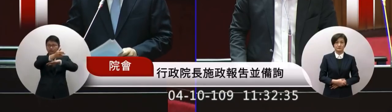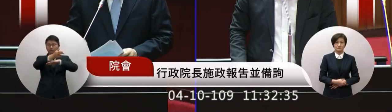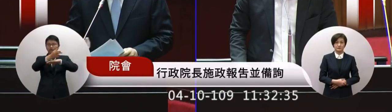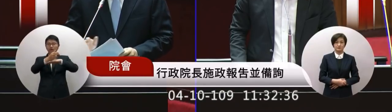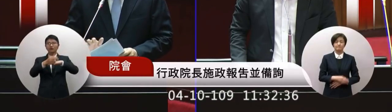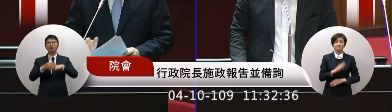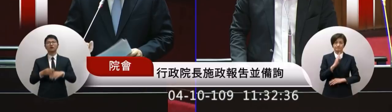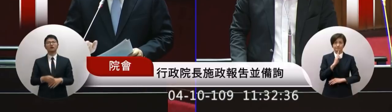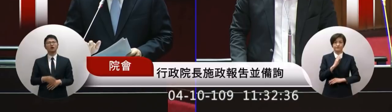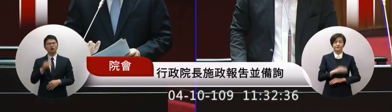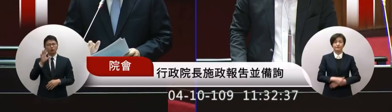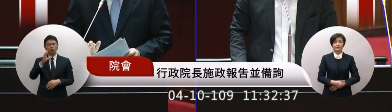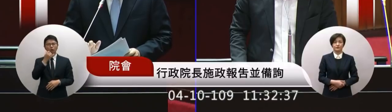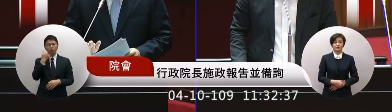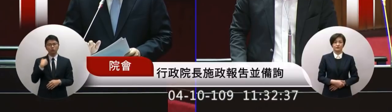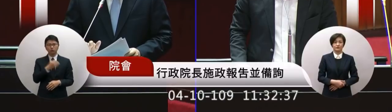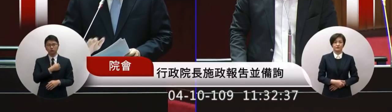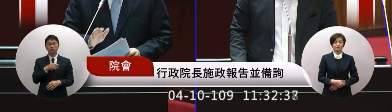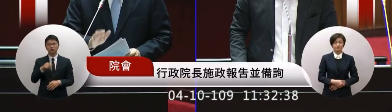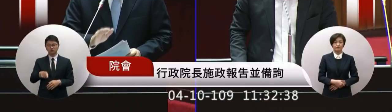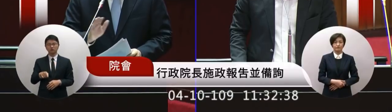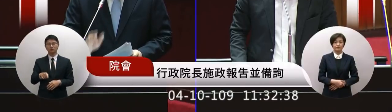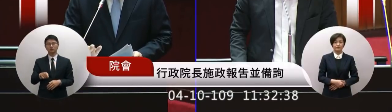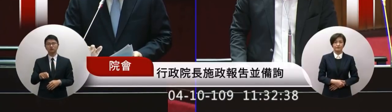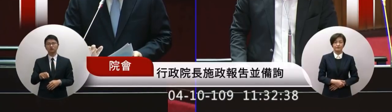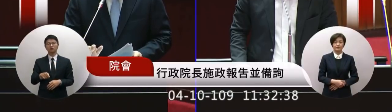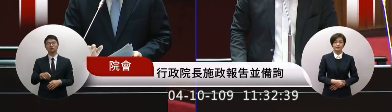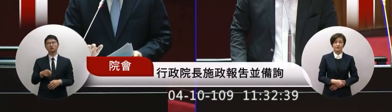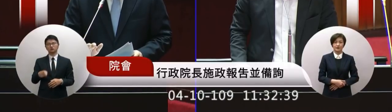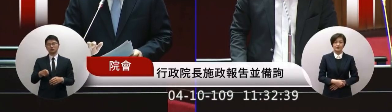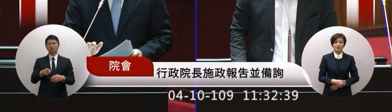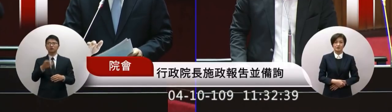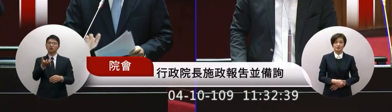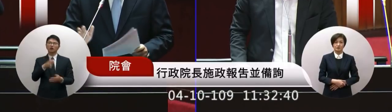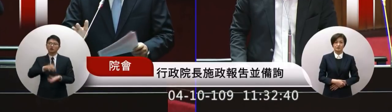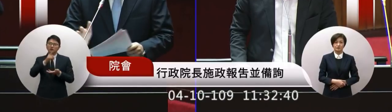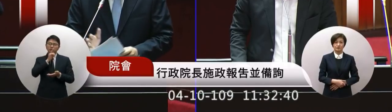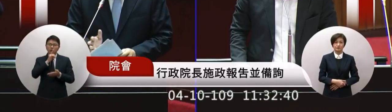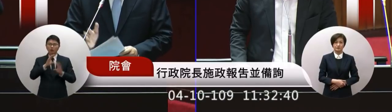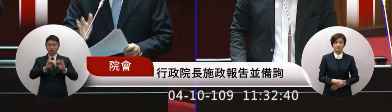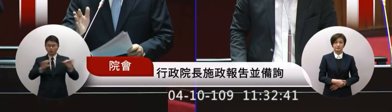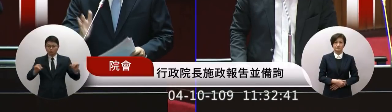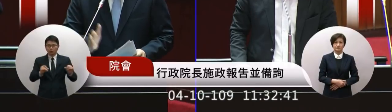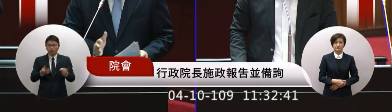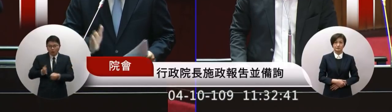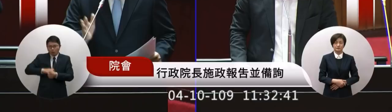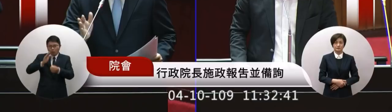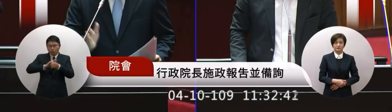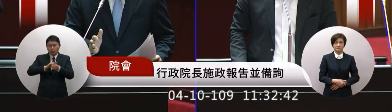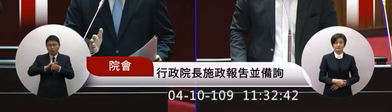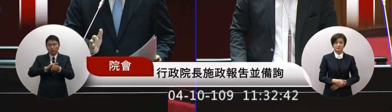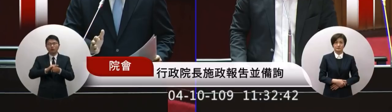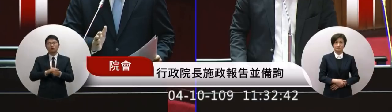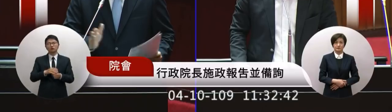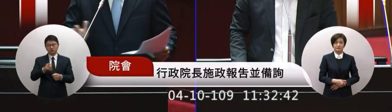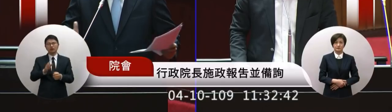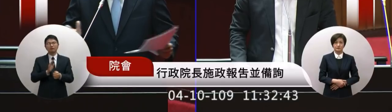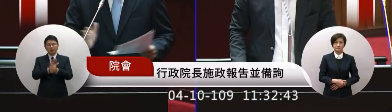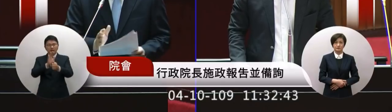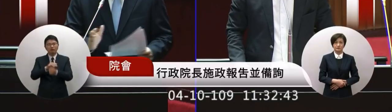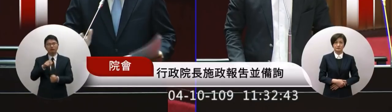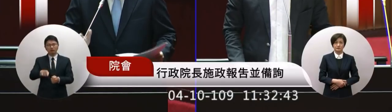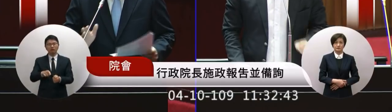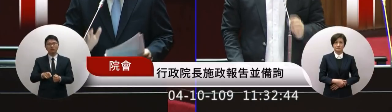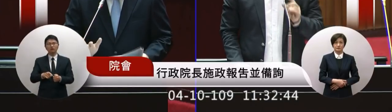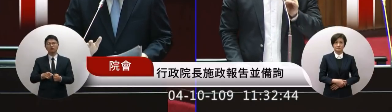一挂路线无一定需要高架化。 对， 好，你著讲土堤嘛是用晒， 是，哦， 因为迄个所在它无迄个都市切割，哦，影响